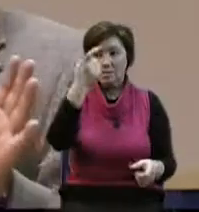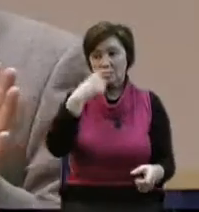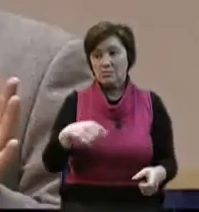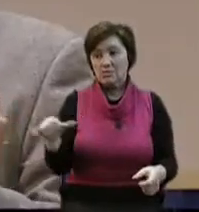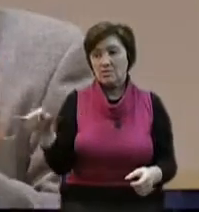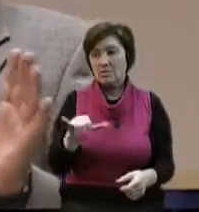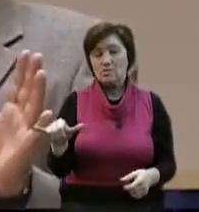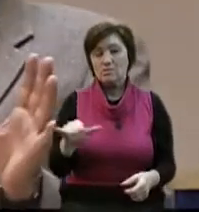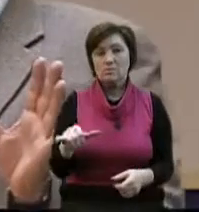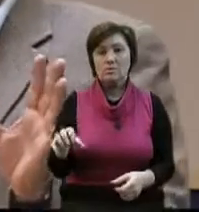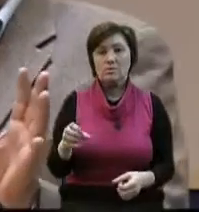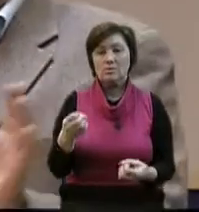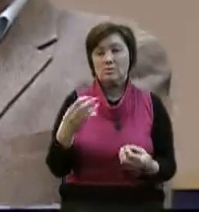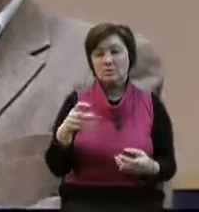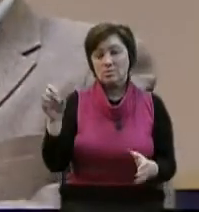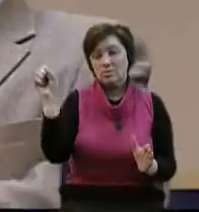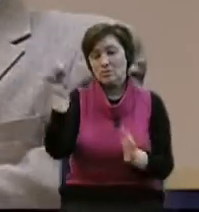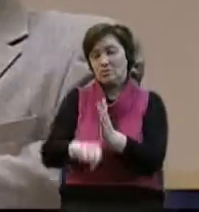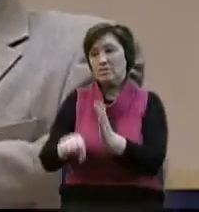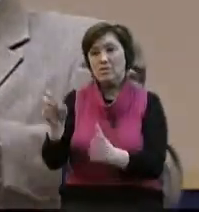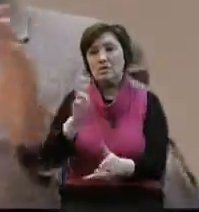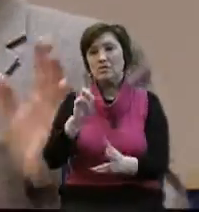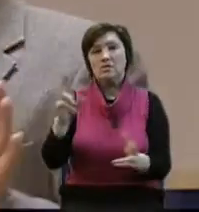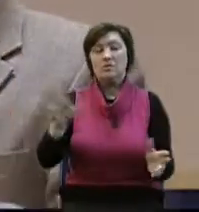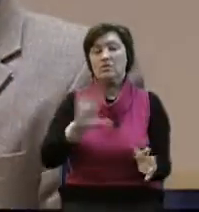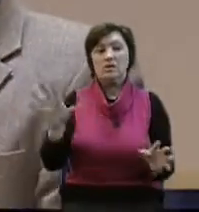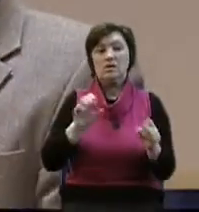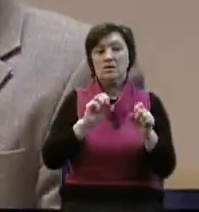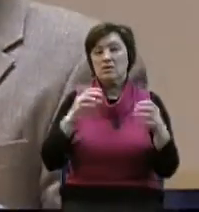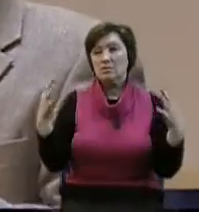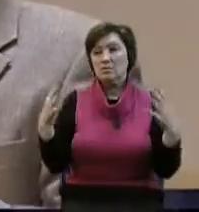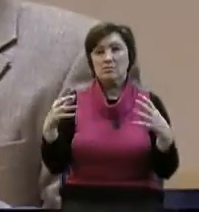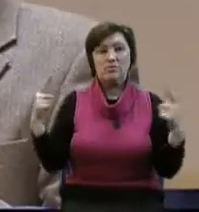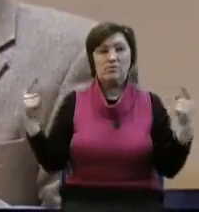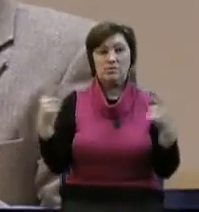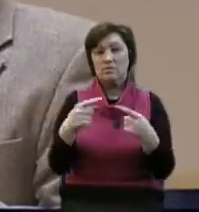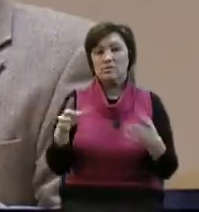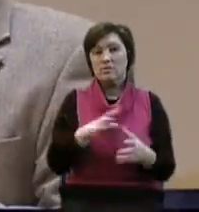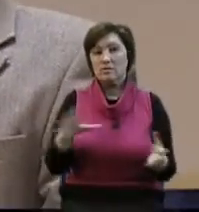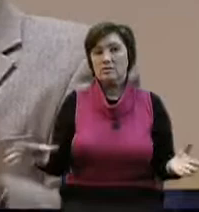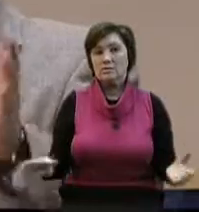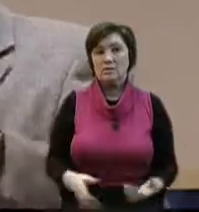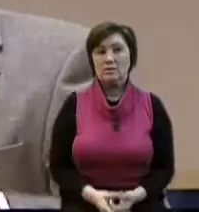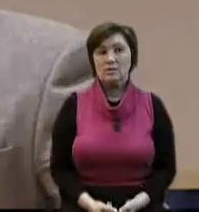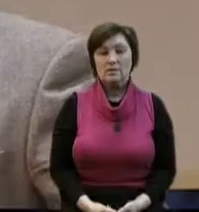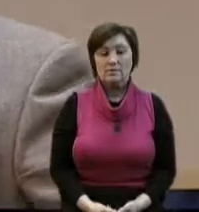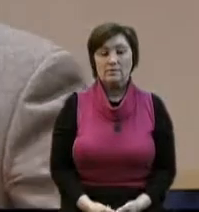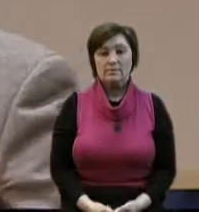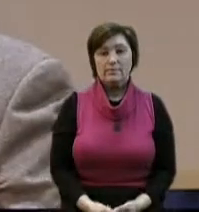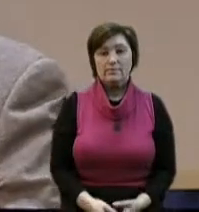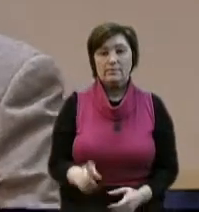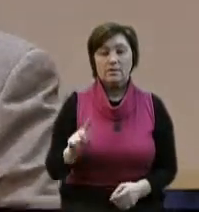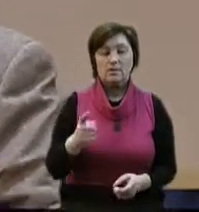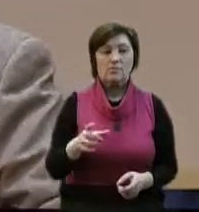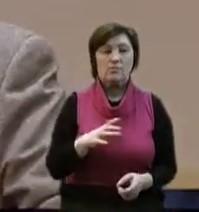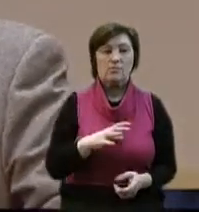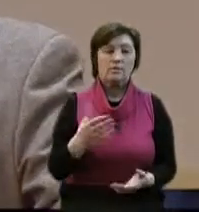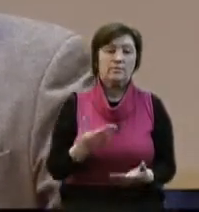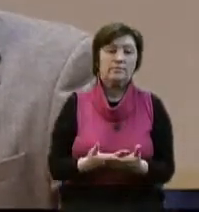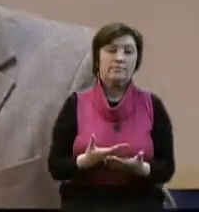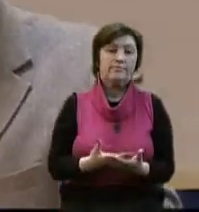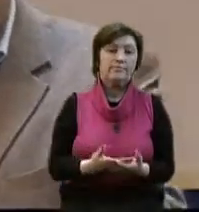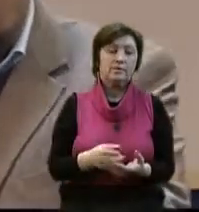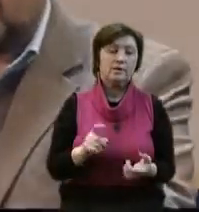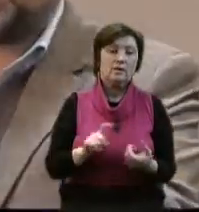отказались и просто пришли, всех перебили, и никто даже не оказал никакого сопротивления. Но вот то, что было связано, например,